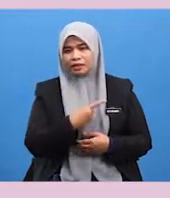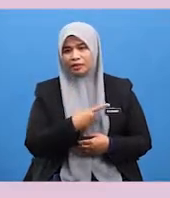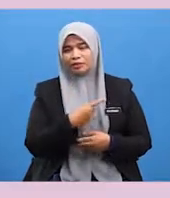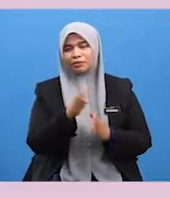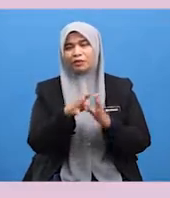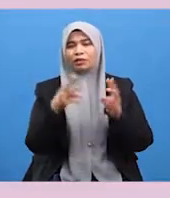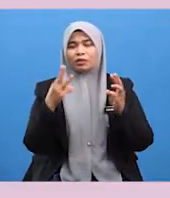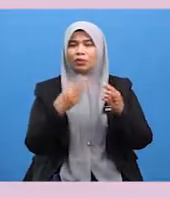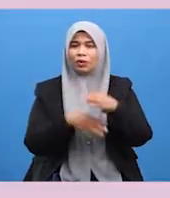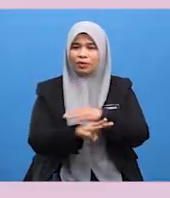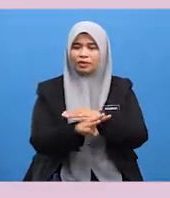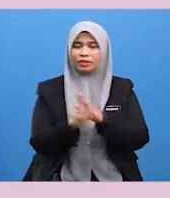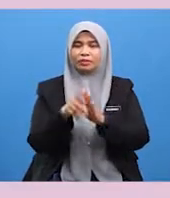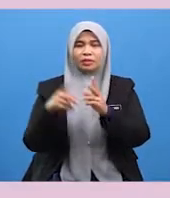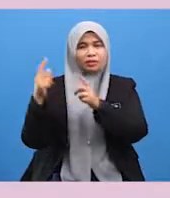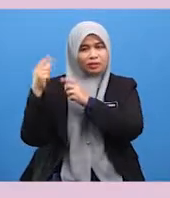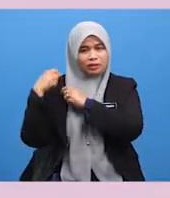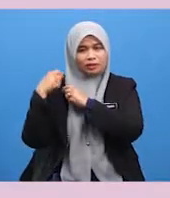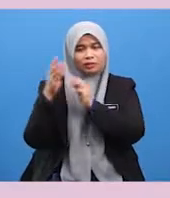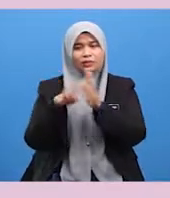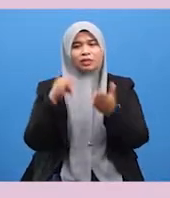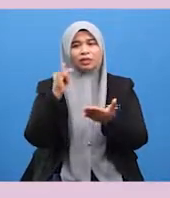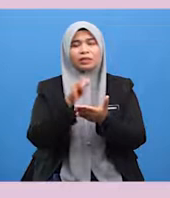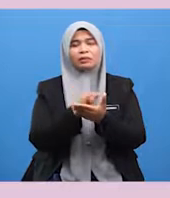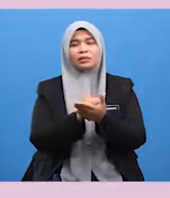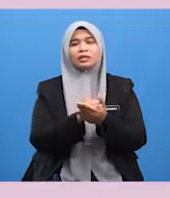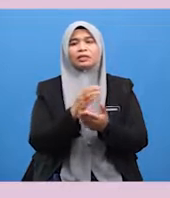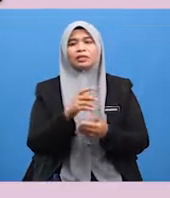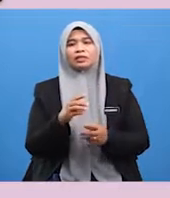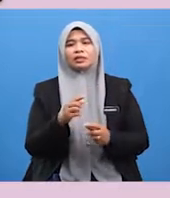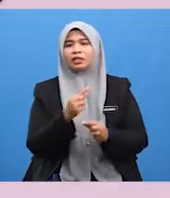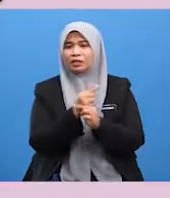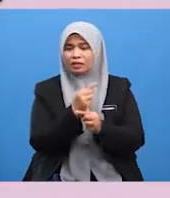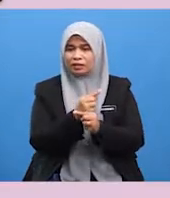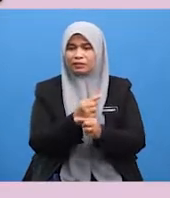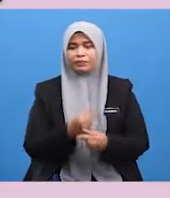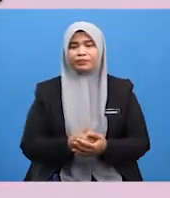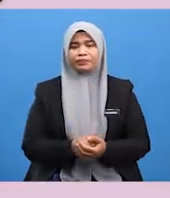berwawasan, bertanggungjawab, beriman dan juga gigih.